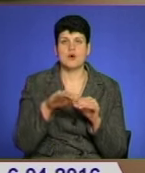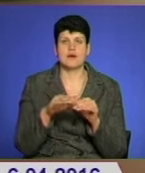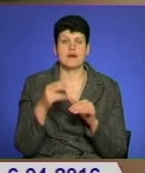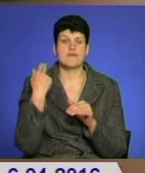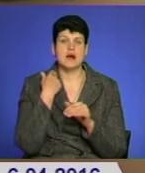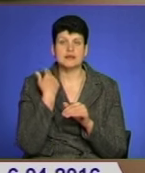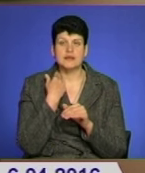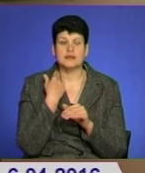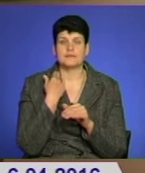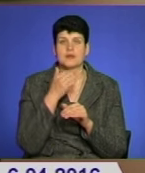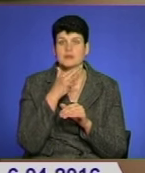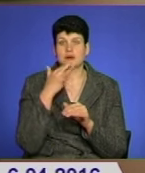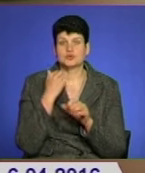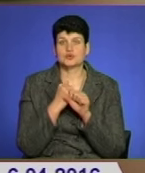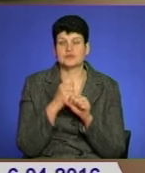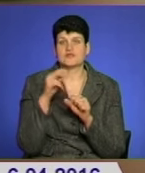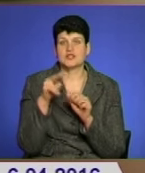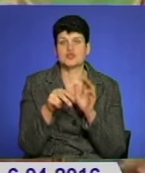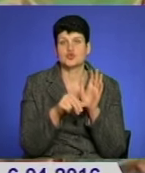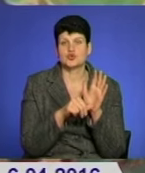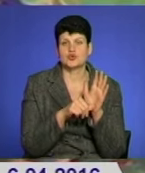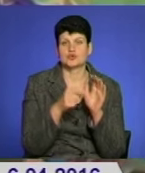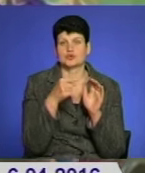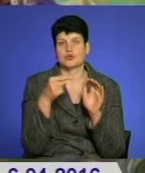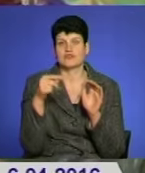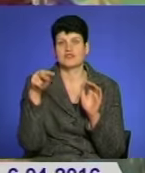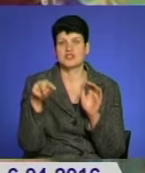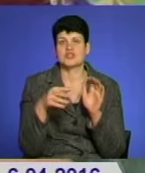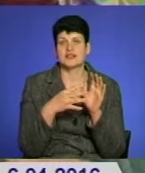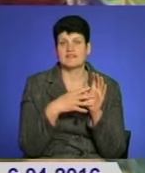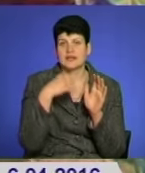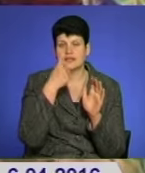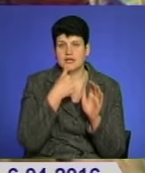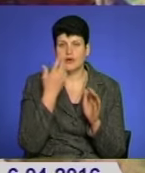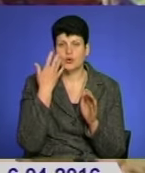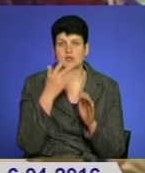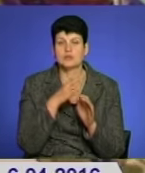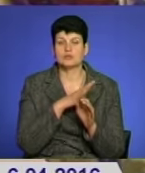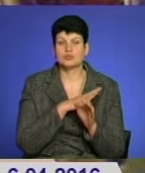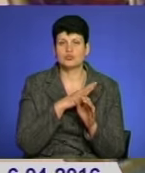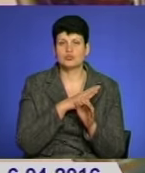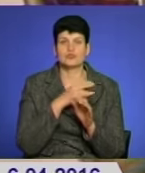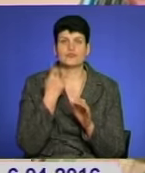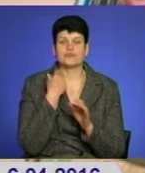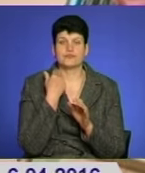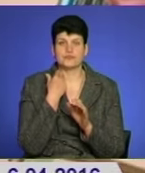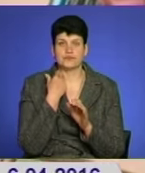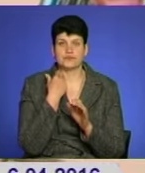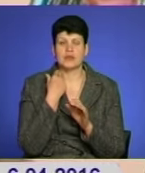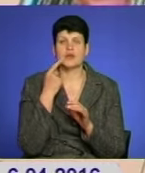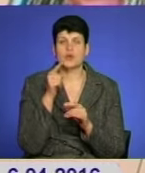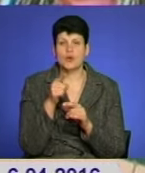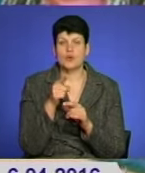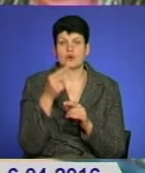серії, наприклад, зроблені у період із 2006 по 2009 рік під час перебування Рудницького у Великобританії. Його